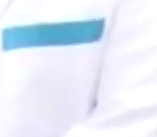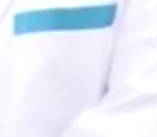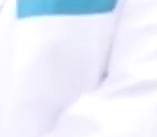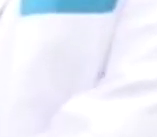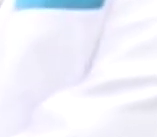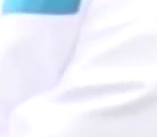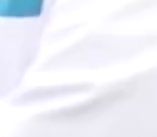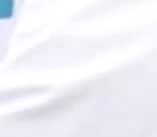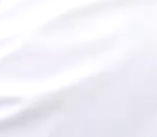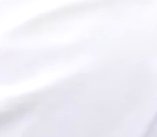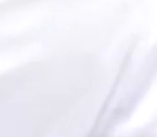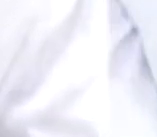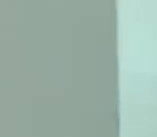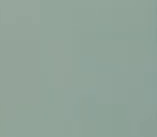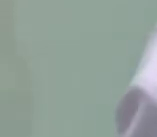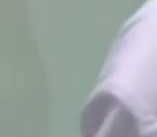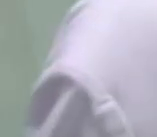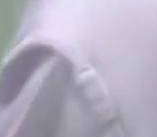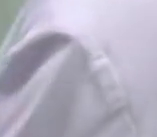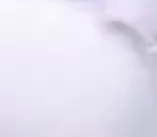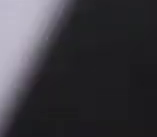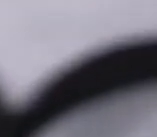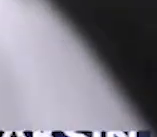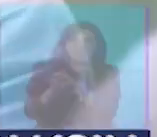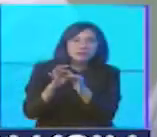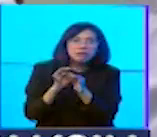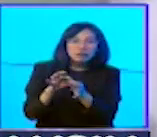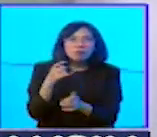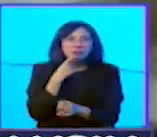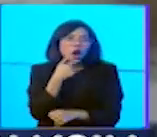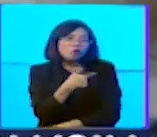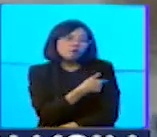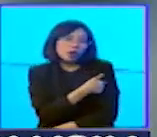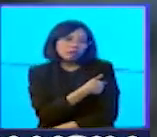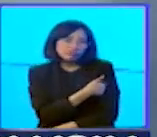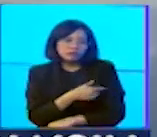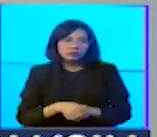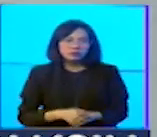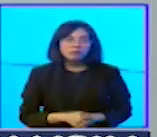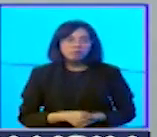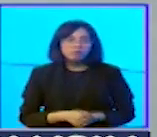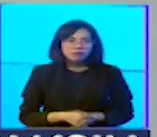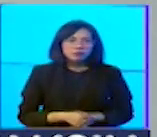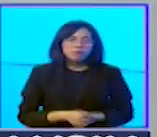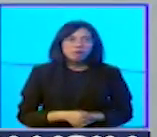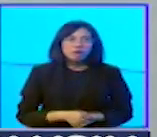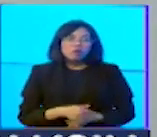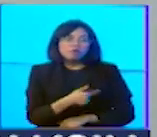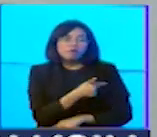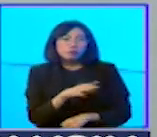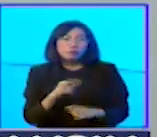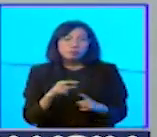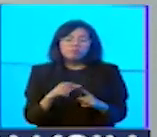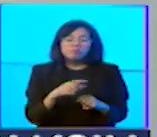dengan pemerintah serta badan usaha Inggris, salah satunya kerjasama pengadaan vaksin. Selain dengan perusahaan farmasi asal Cina,